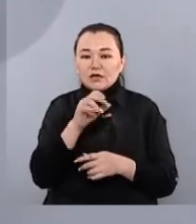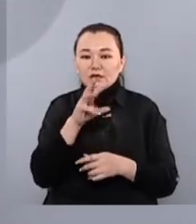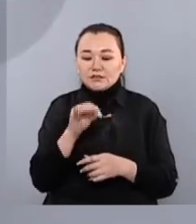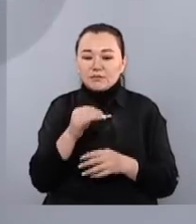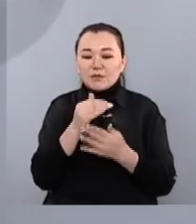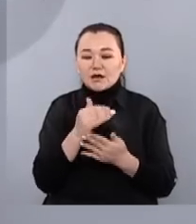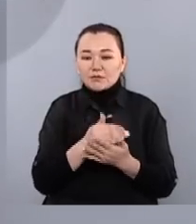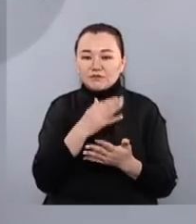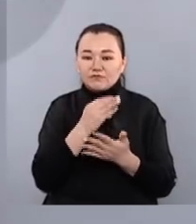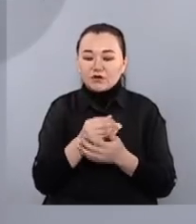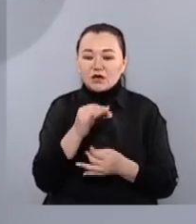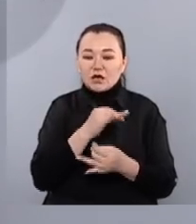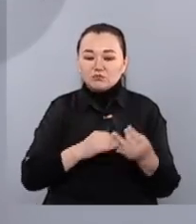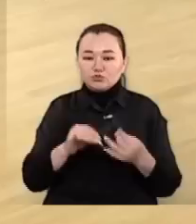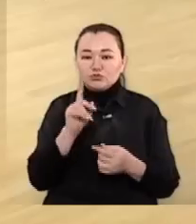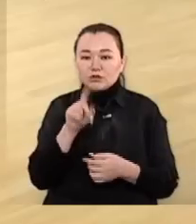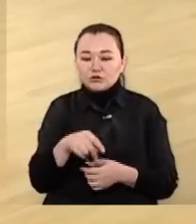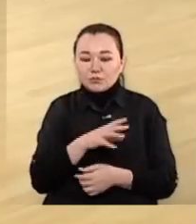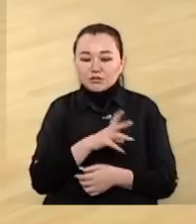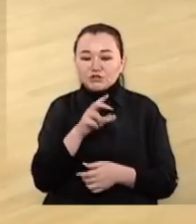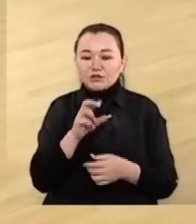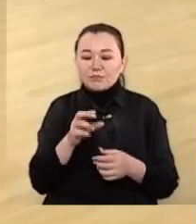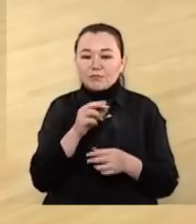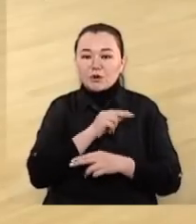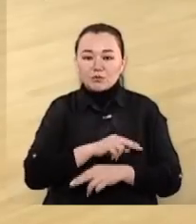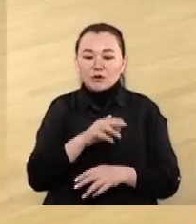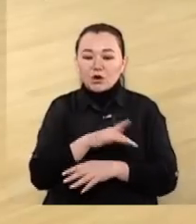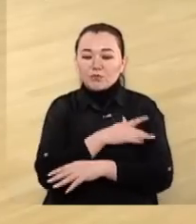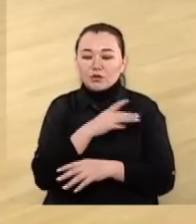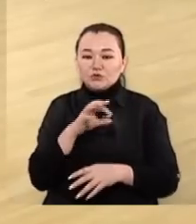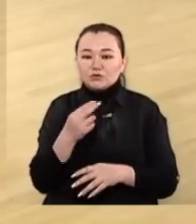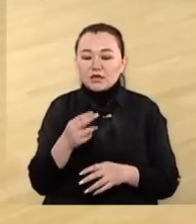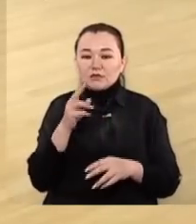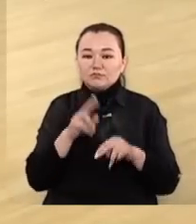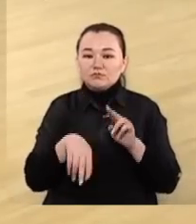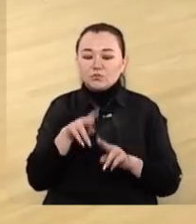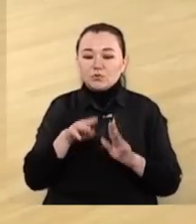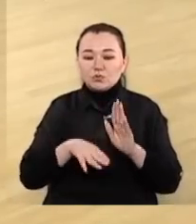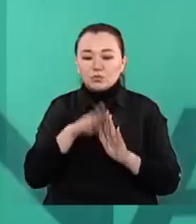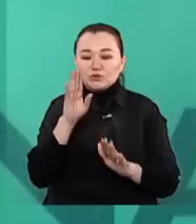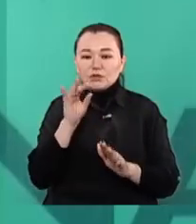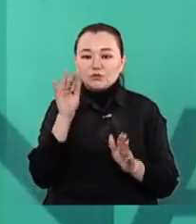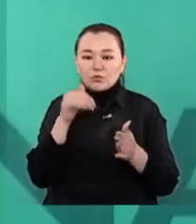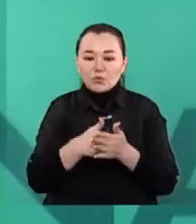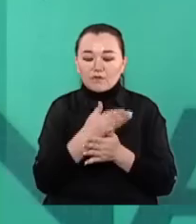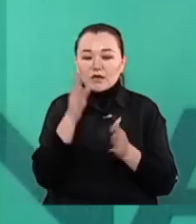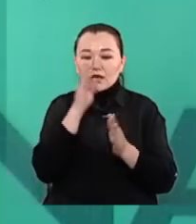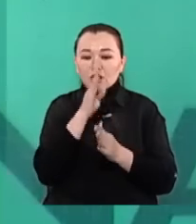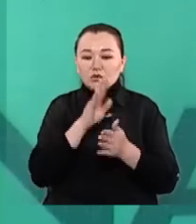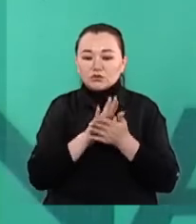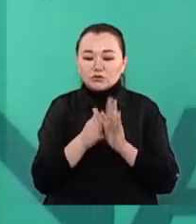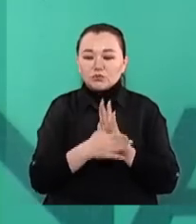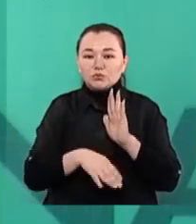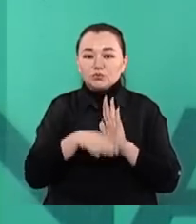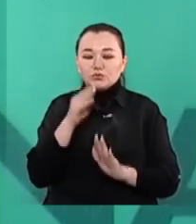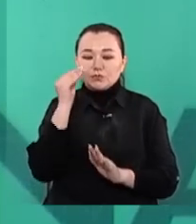сайлауалды бағдарламасын талқыға салды. Штаб мүшелері болса, коммуналдық әлеуметтік инфрақұрылымды жаңарту және экологиялық жағдайды жақсартуға